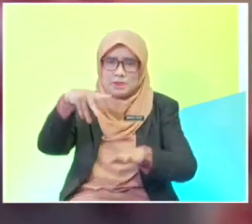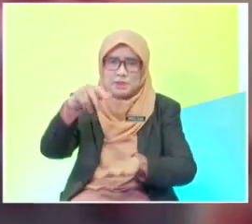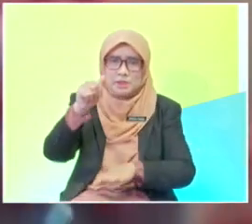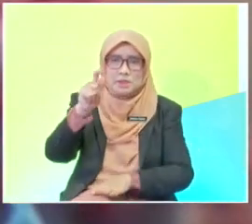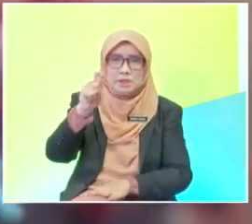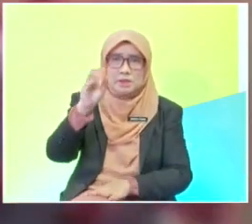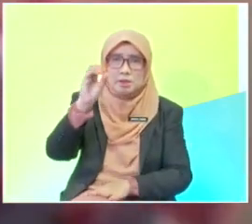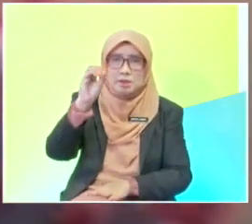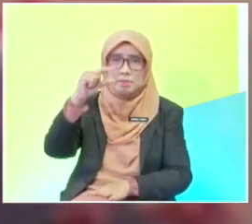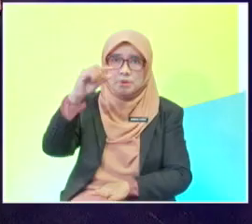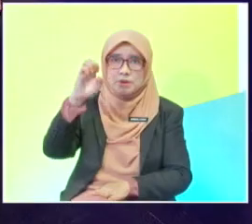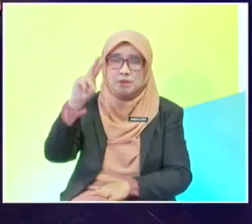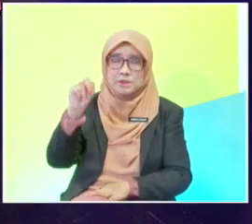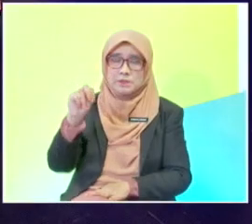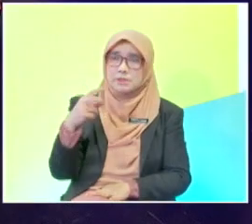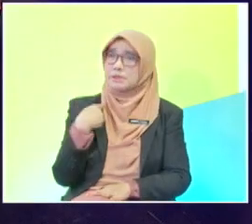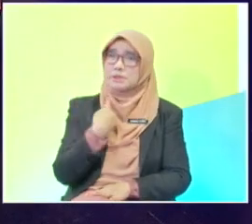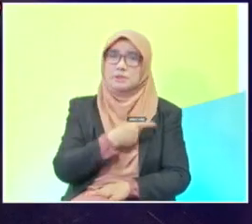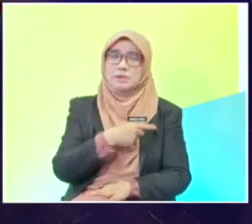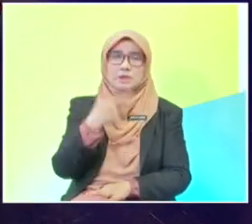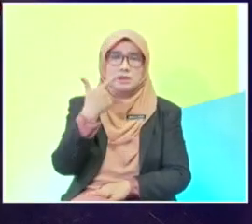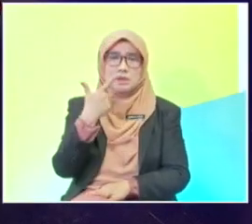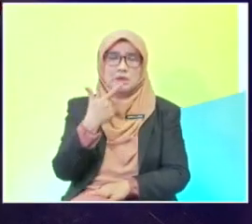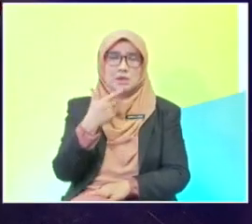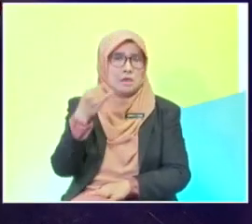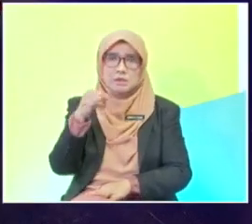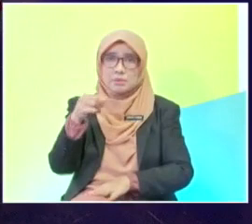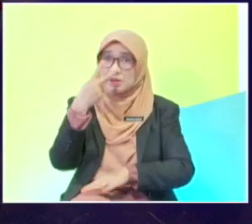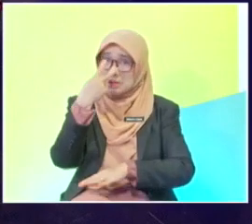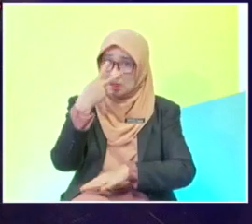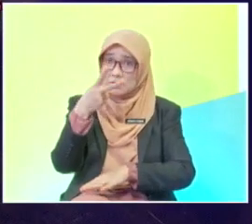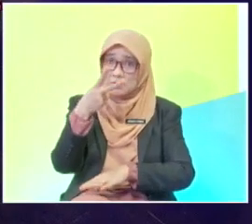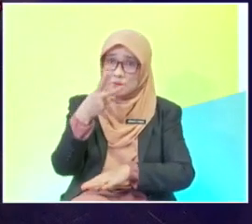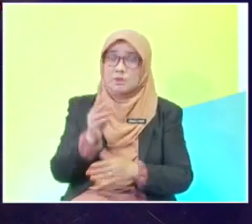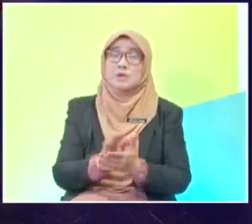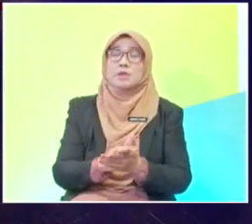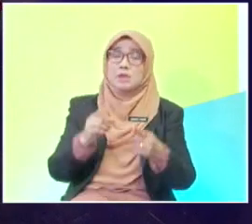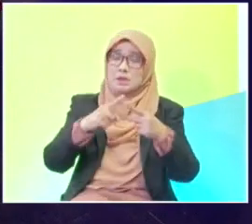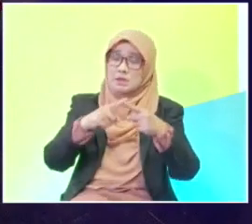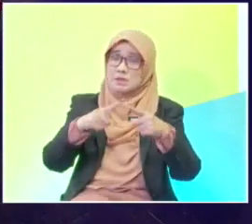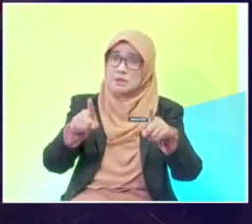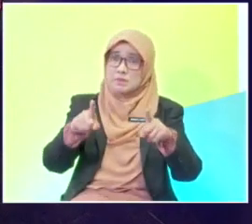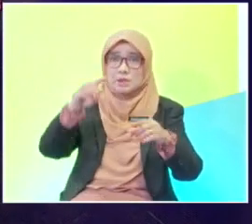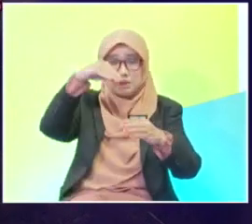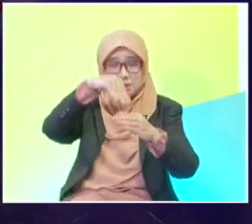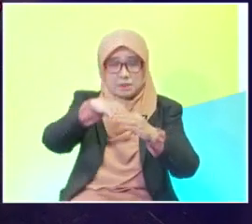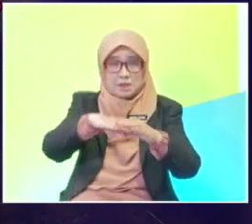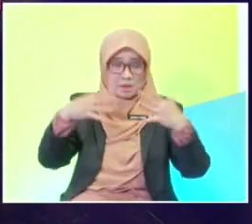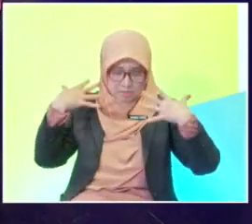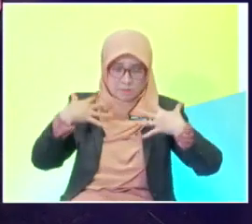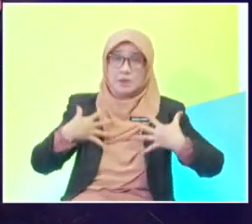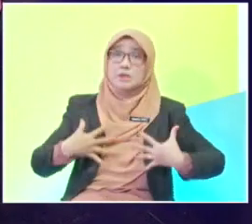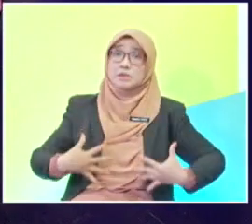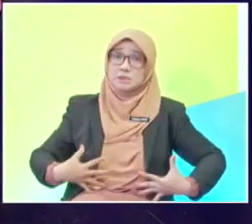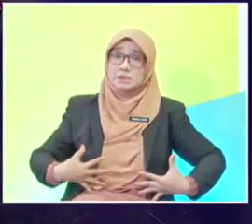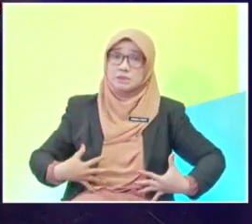secara halus cikgu. Kita tak nampak dengan mata kasar dekat luar badan kita, tapi saya rasa begitu kompleks apa yang berlaku dalam badan kita. Dia terdapat di